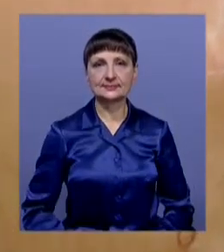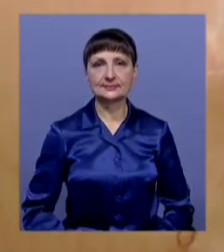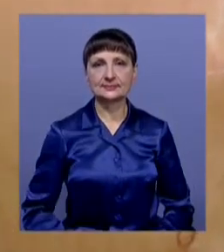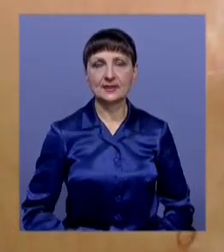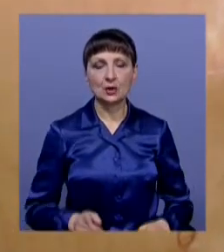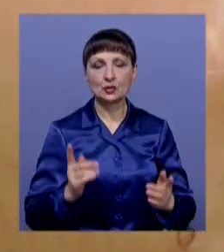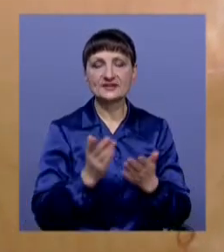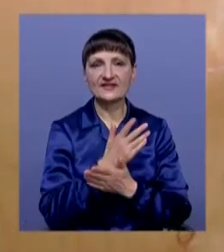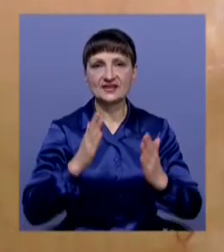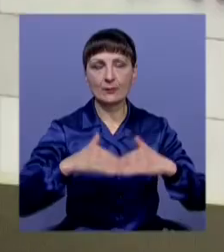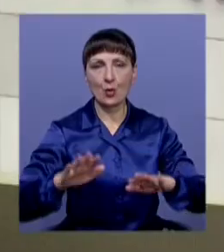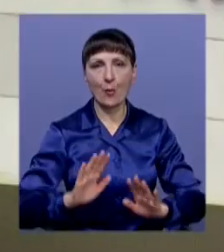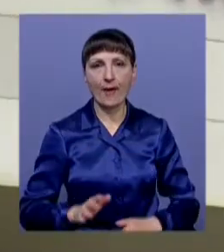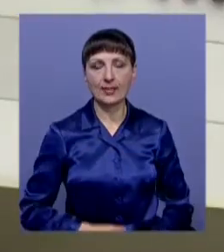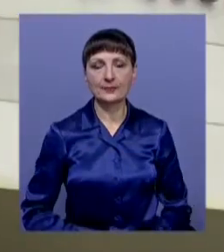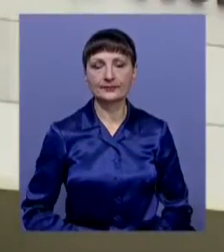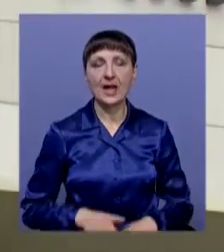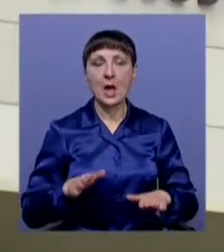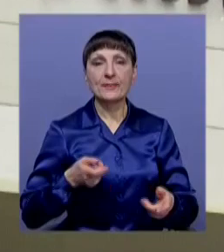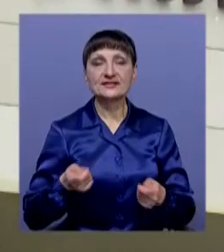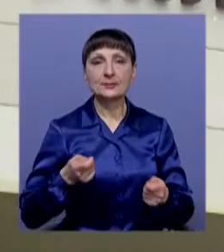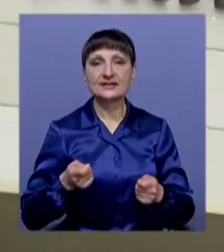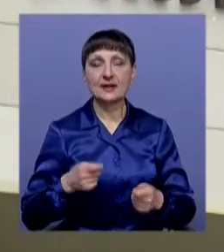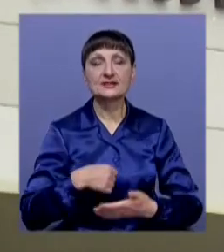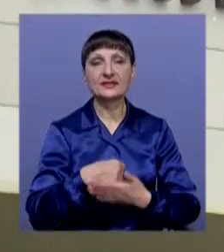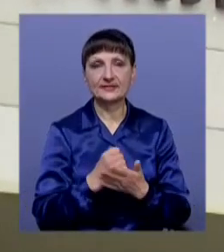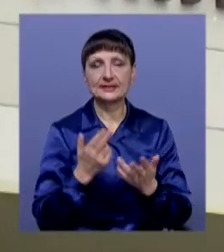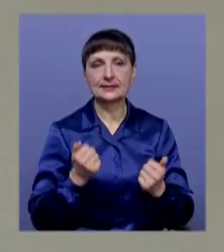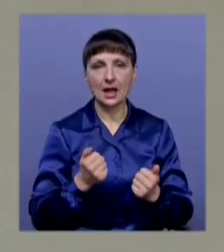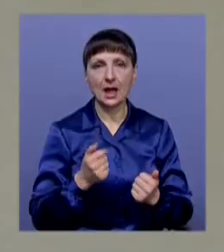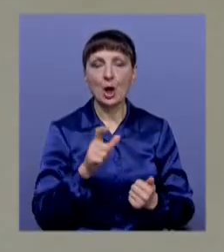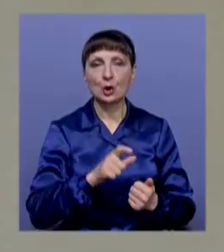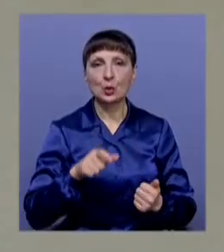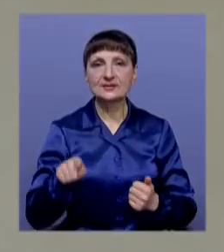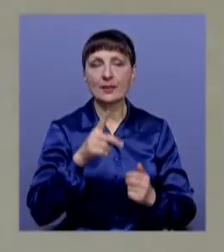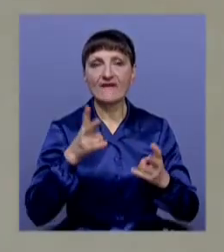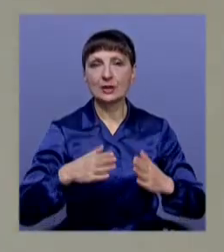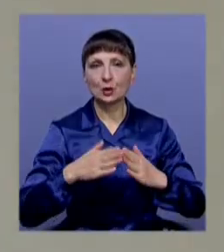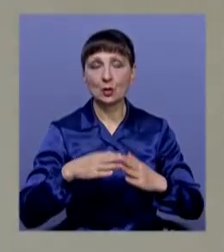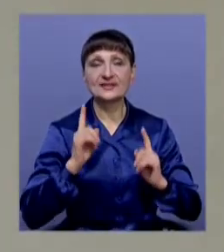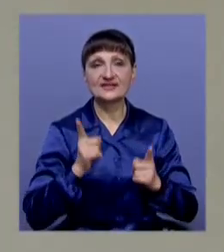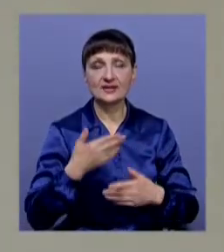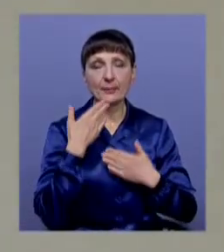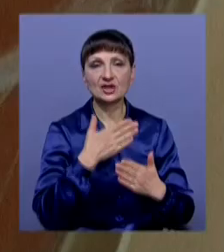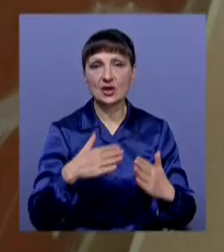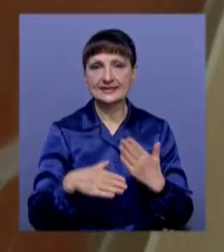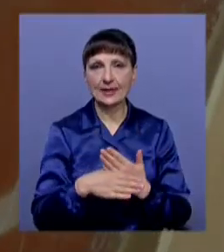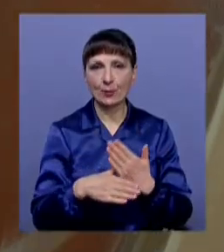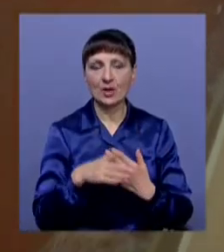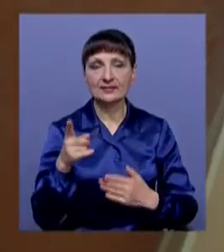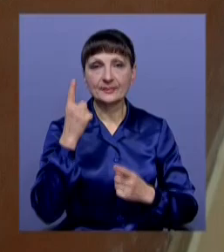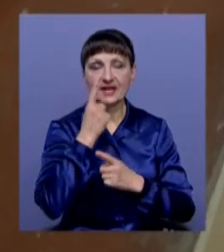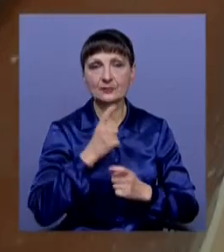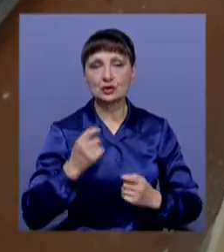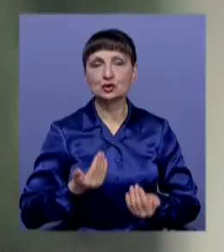чтобы вообще не накрыло. В местной администрации подтвердили, что жители аварийного дома действительно обращались за помощью. Там сообщили,